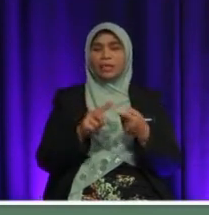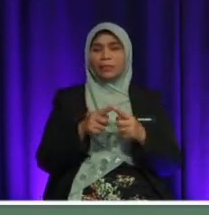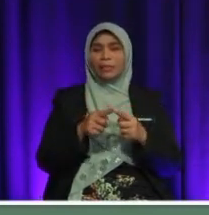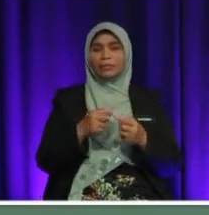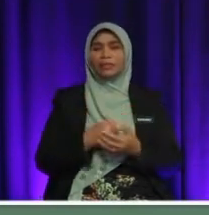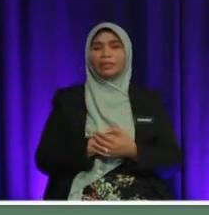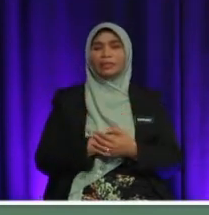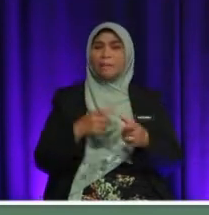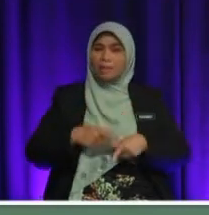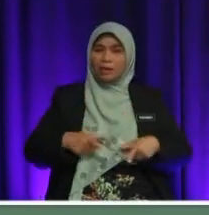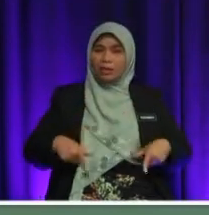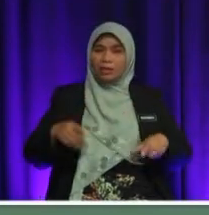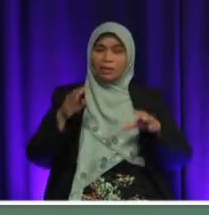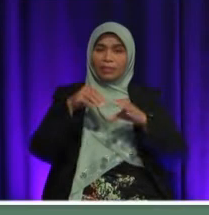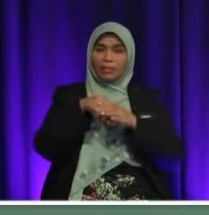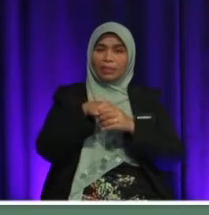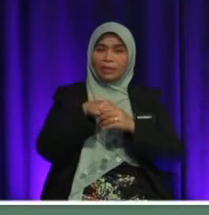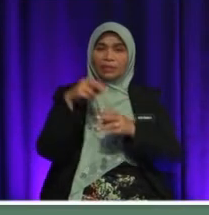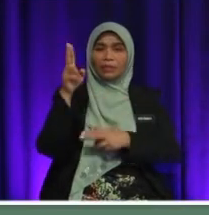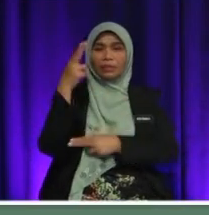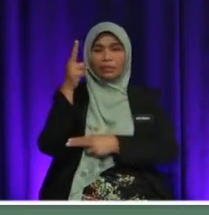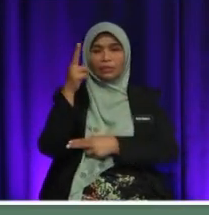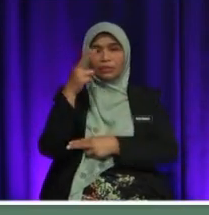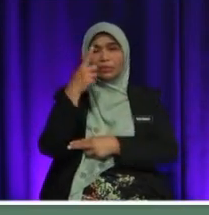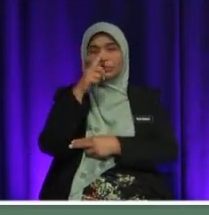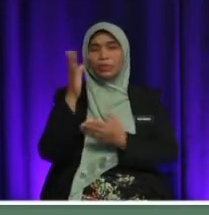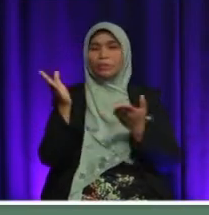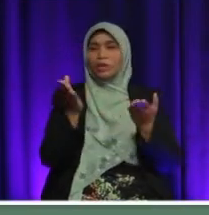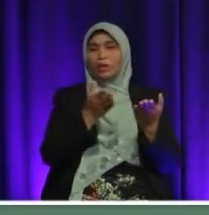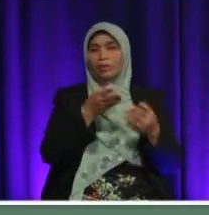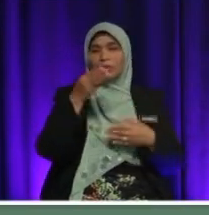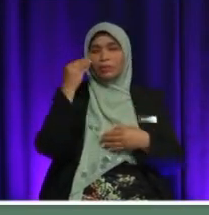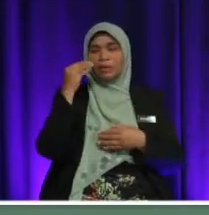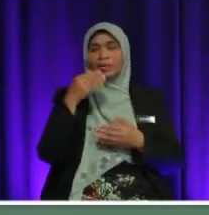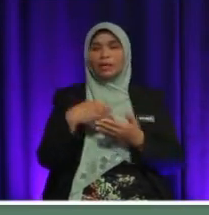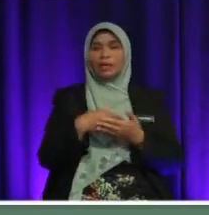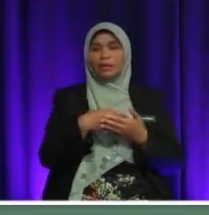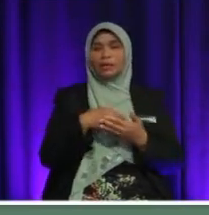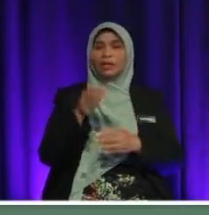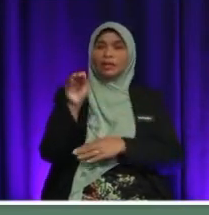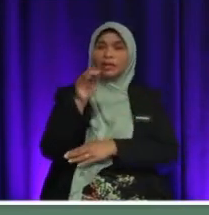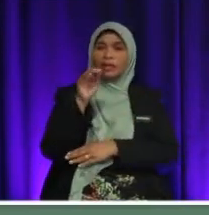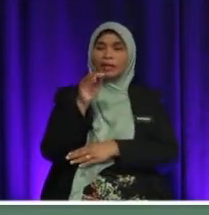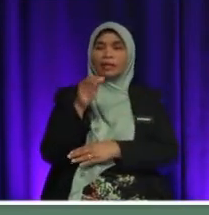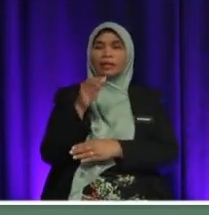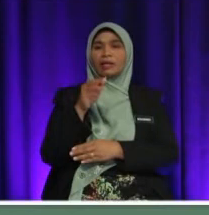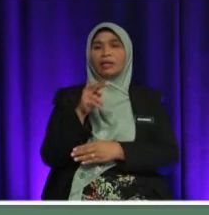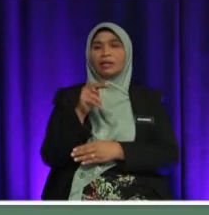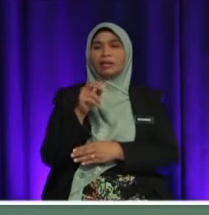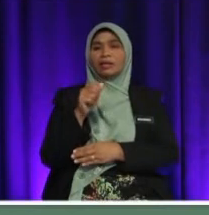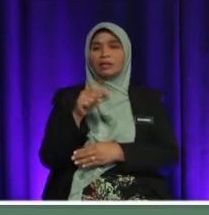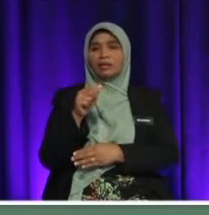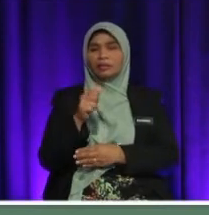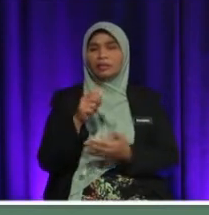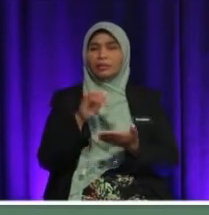masih berani masuk hutan rimba yang besar juga ya nak bawak balik Hai arena nugget sangat